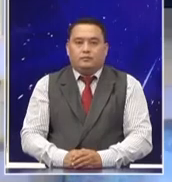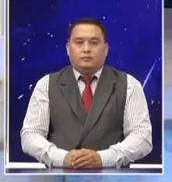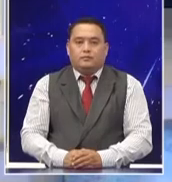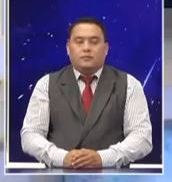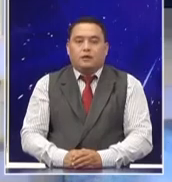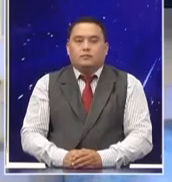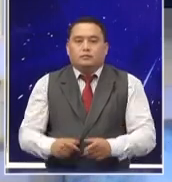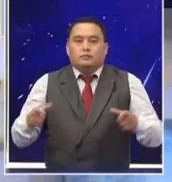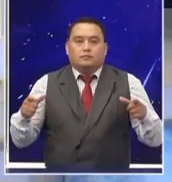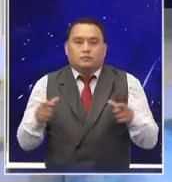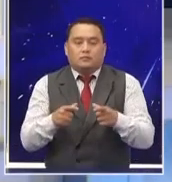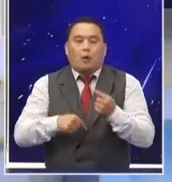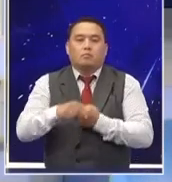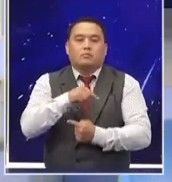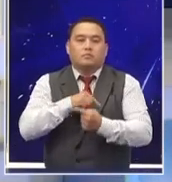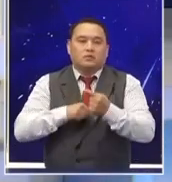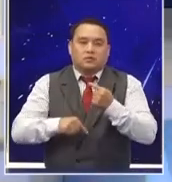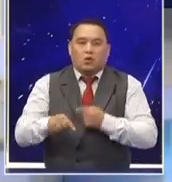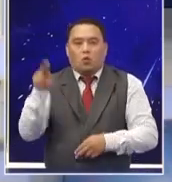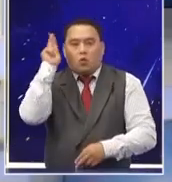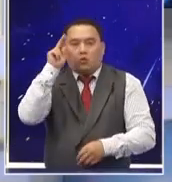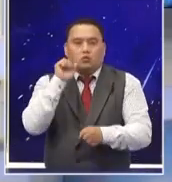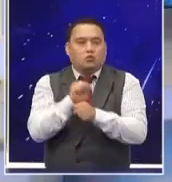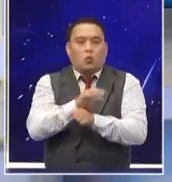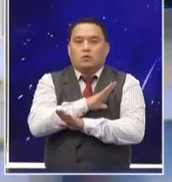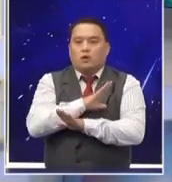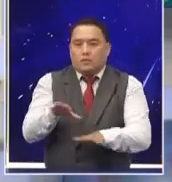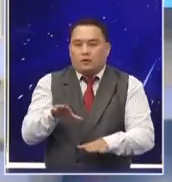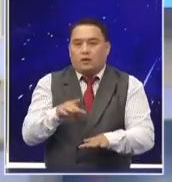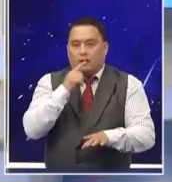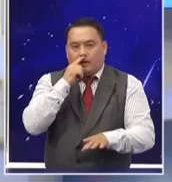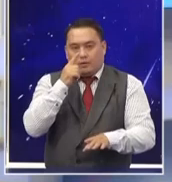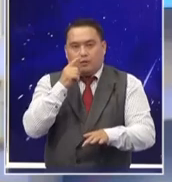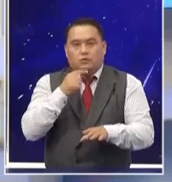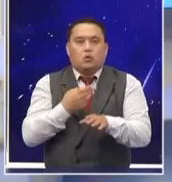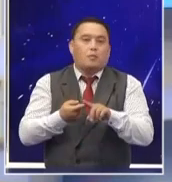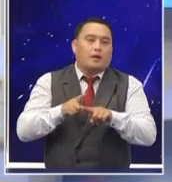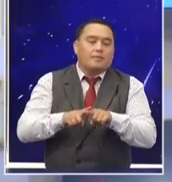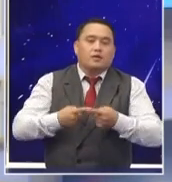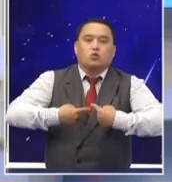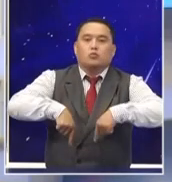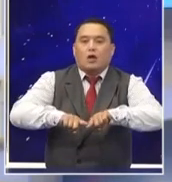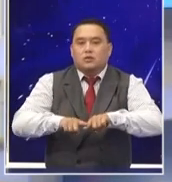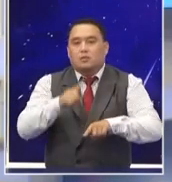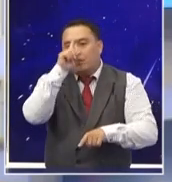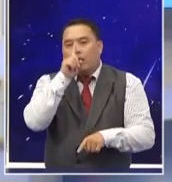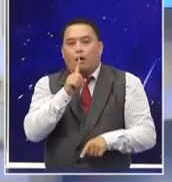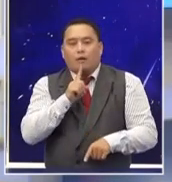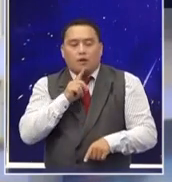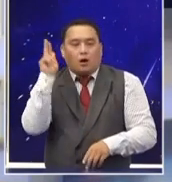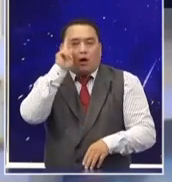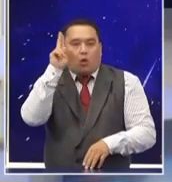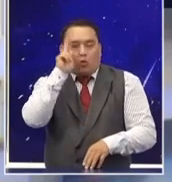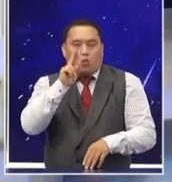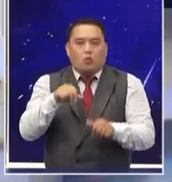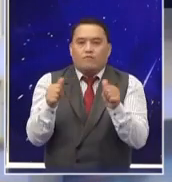Пандемия кезінде бастау бизнес-кәсіпкерлік курстары тоқтап қалған жоқ. Атамекен кәсіпкерлік палатасы ұйымдастырған бір айлық оқу енді